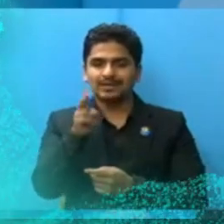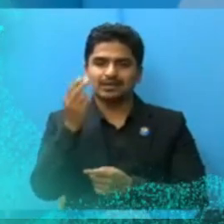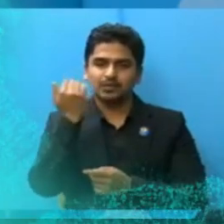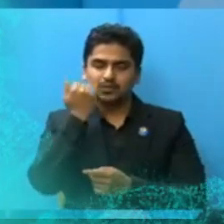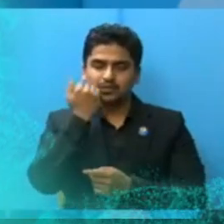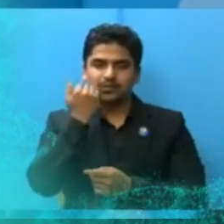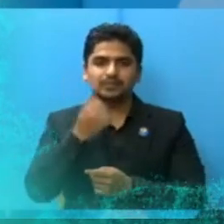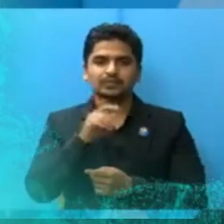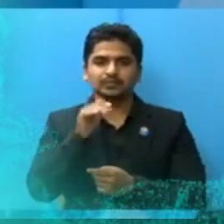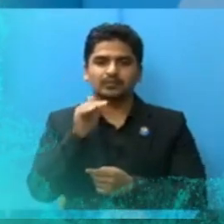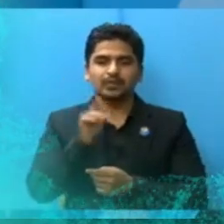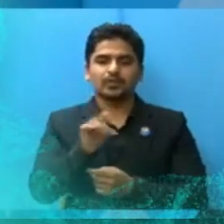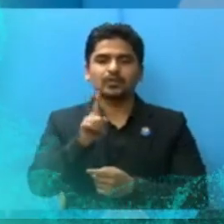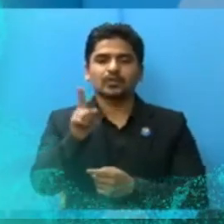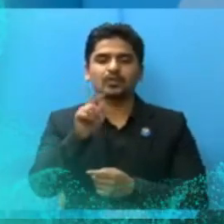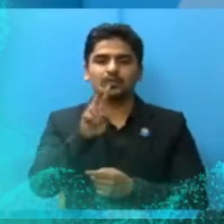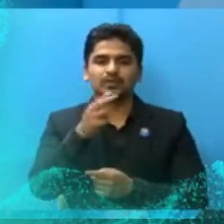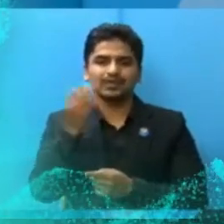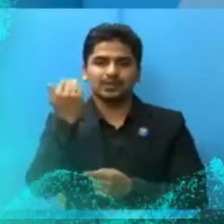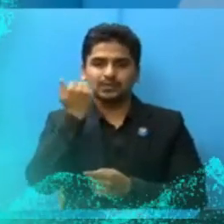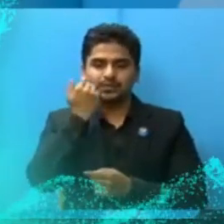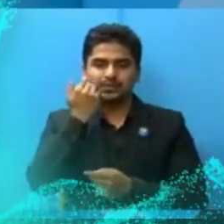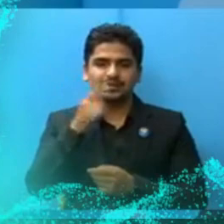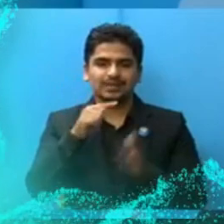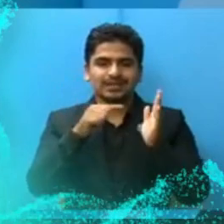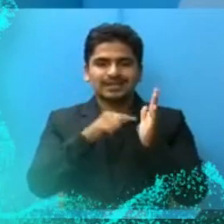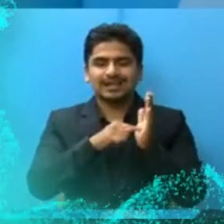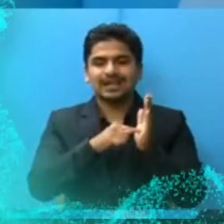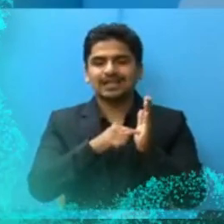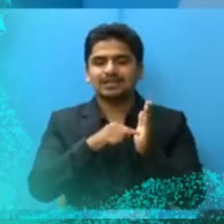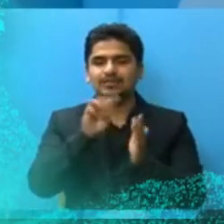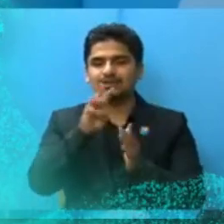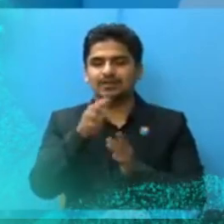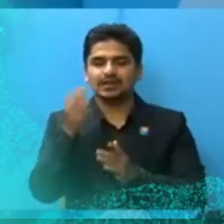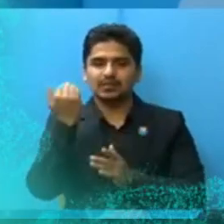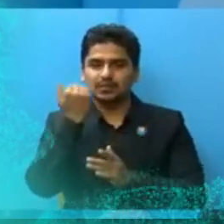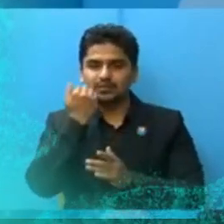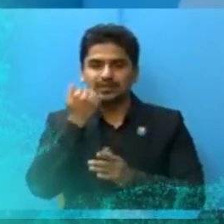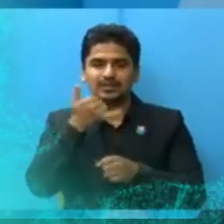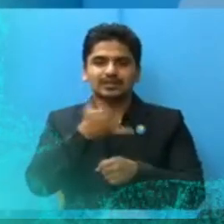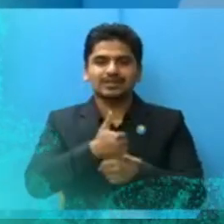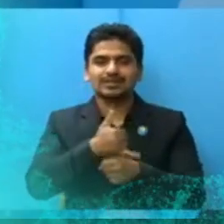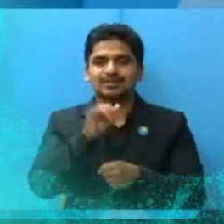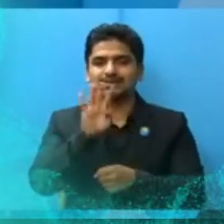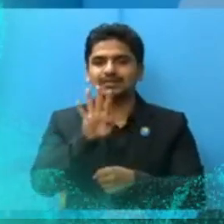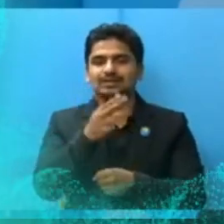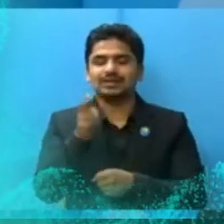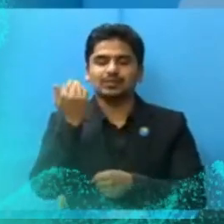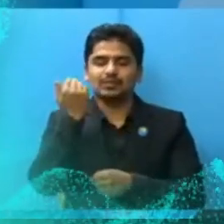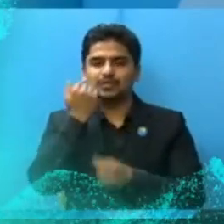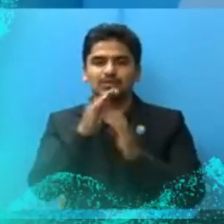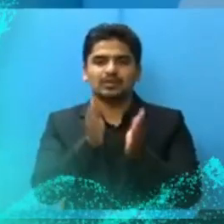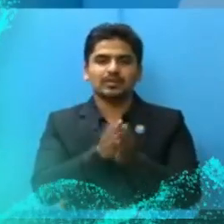पुरुष, तनहुँ को दुई जना पुरुष, कास्की को तीन जना पुरुष र स्याङ्जा को चार जना पुरुष गरी